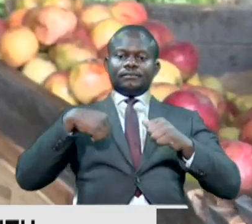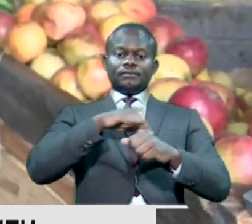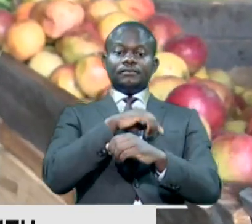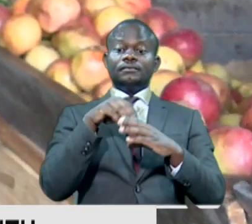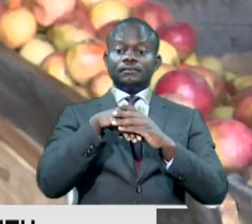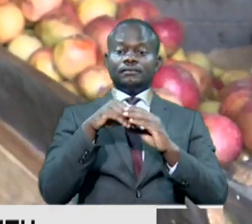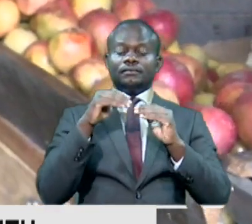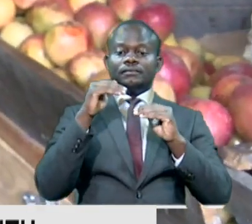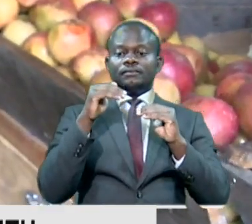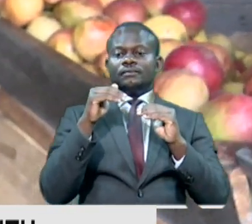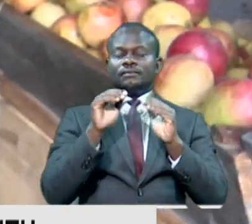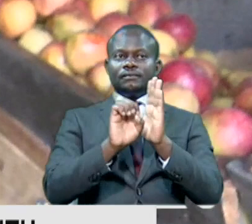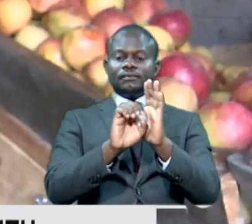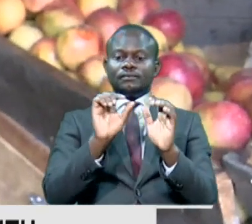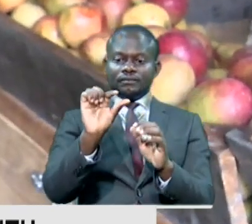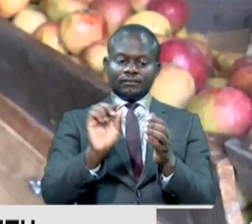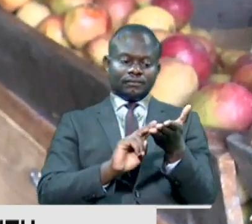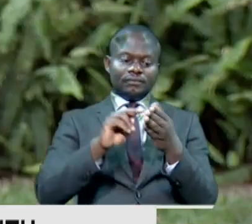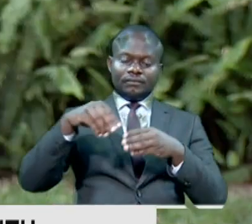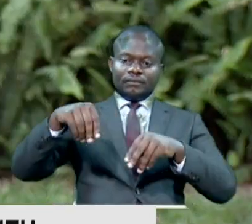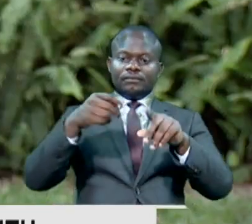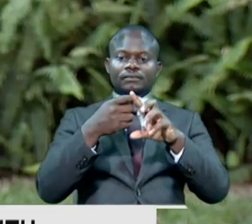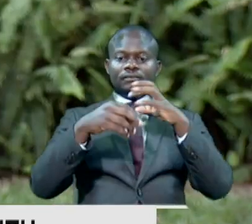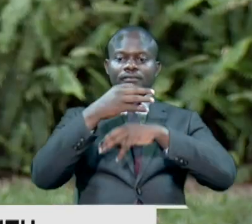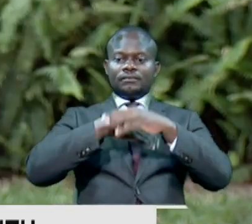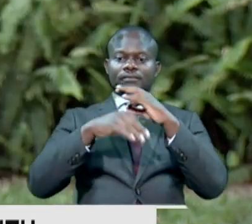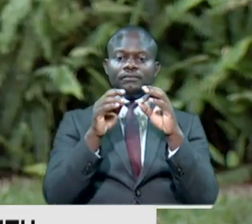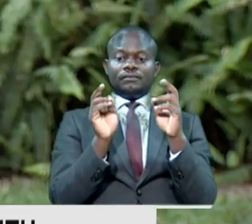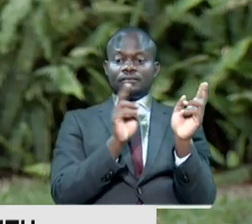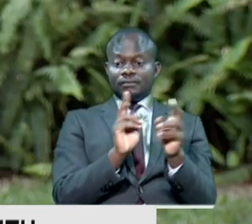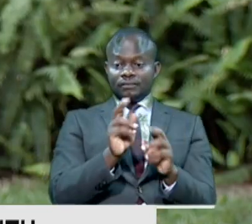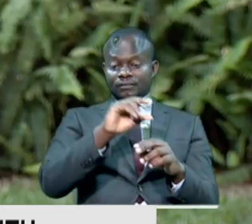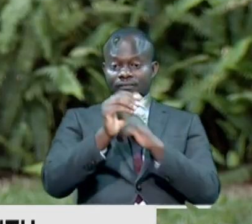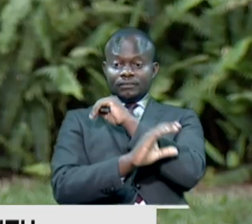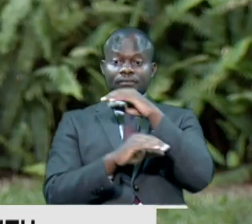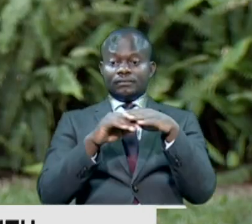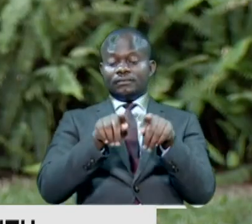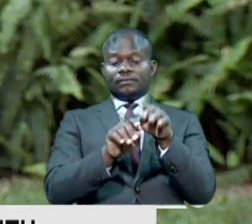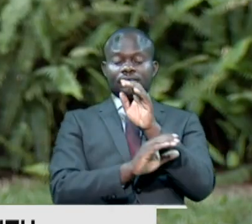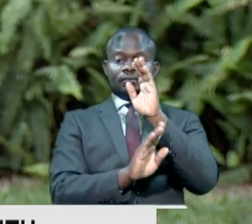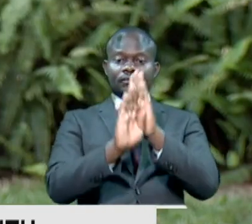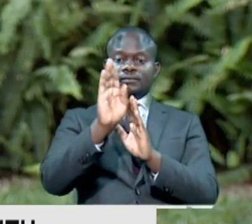rwego ku rugero rutoya rwo gukoresha ifumbire mvaruganda ugereranyije n'ibindi bihugu nk'ibihugu byateye